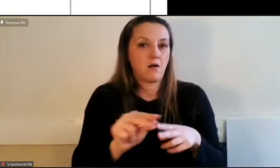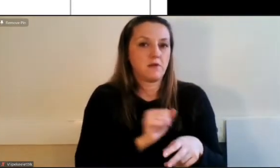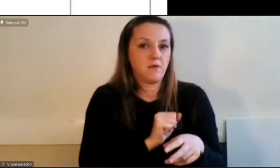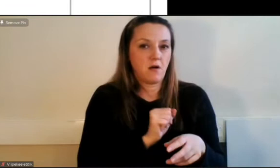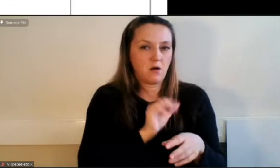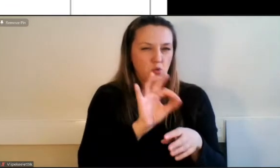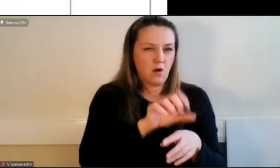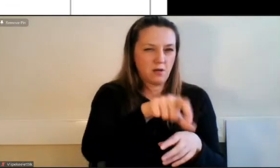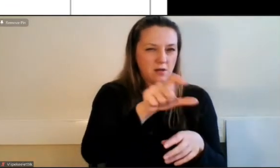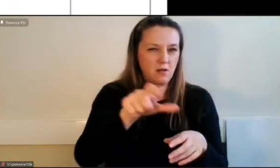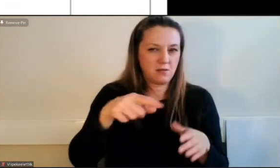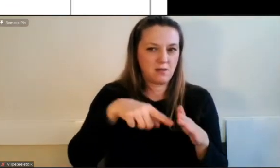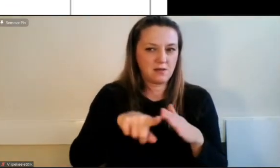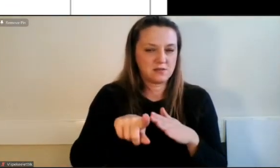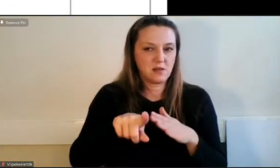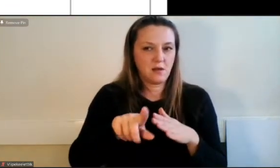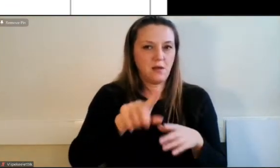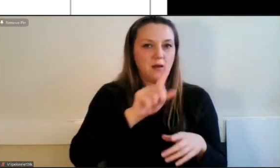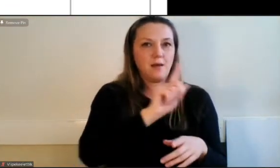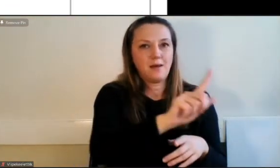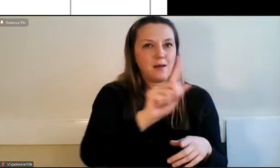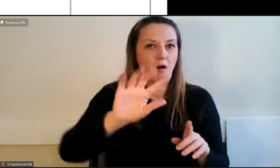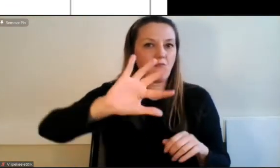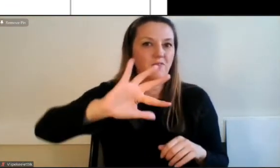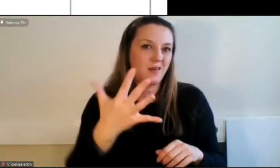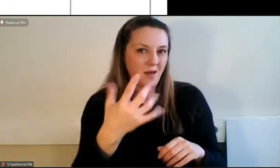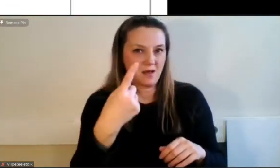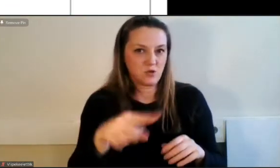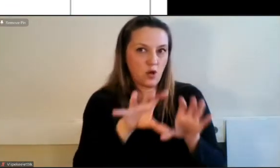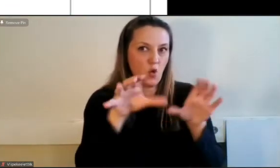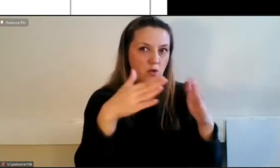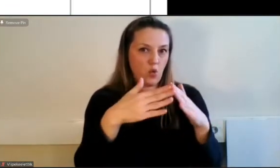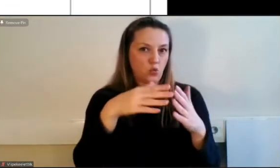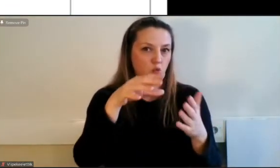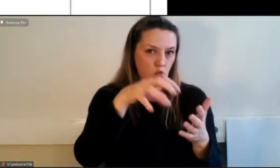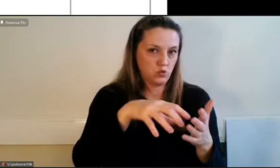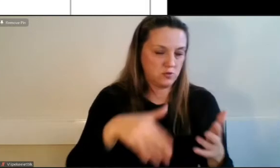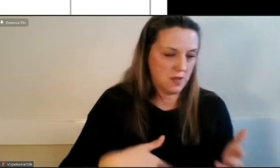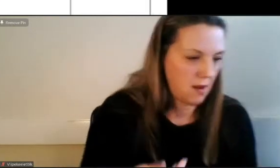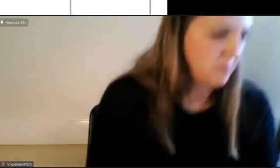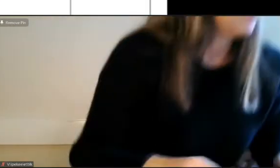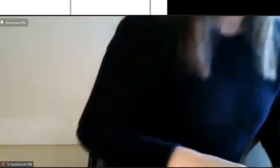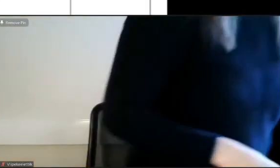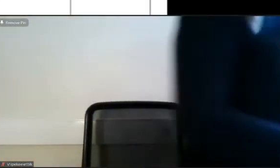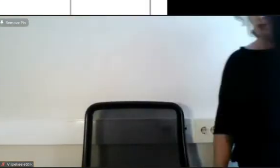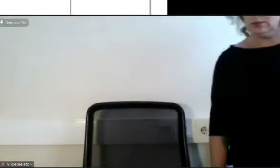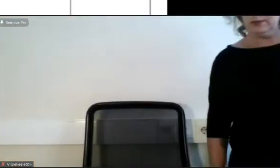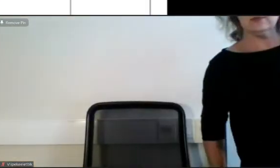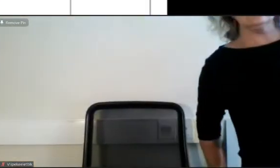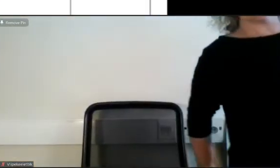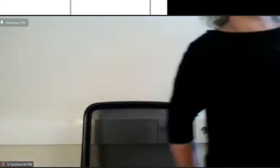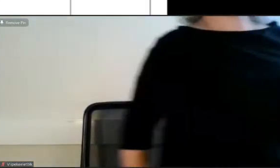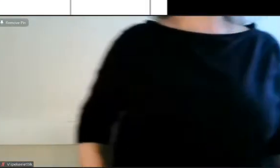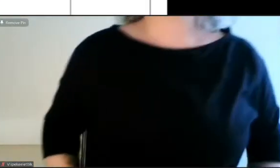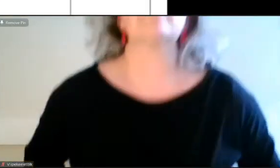siis tema oma vaktsineerimata pereliikmetele annab nakkuse edasi umbes igale 10. Ehk siis see on